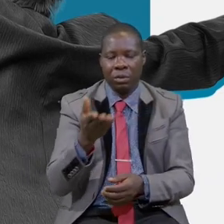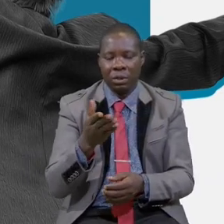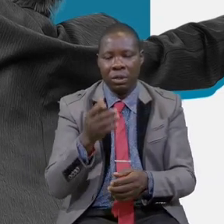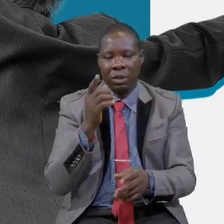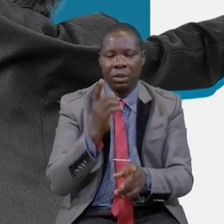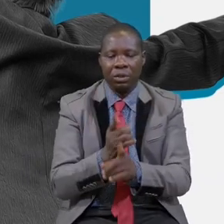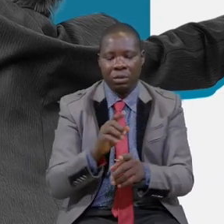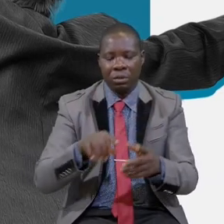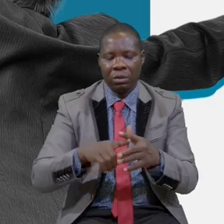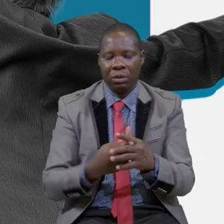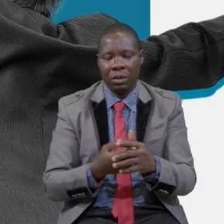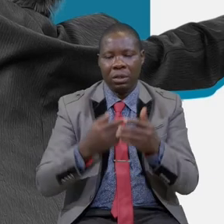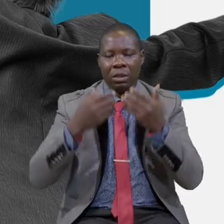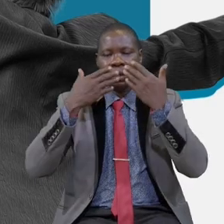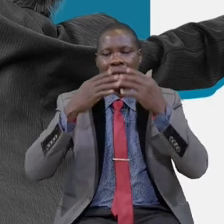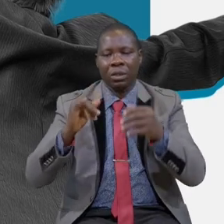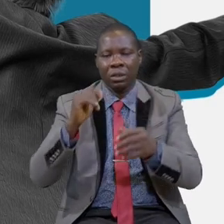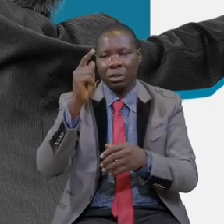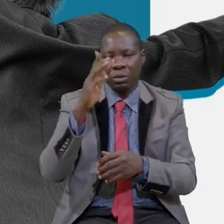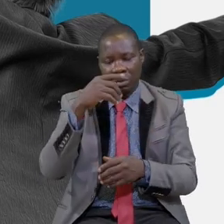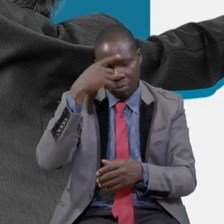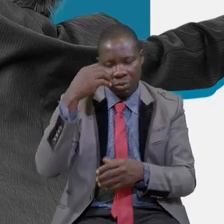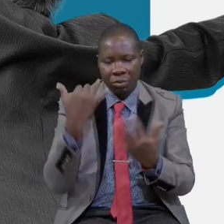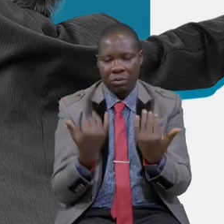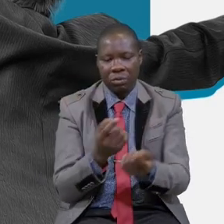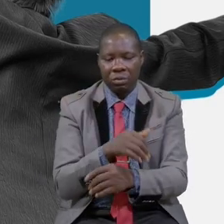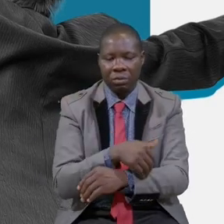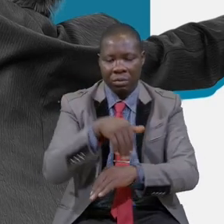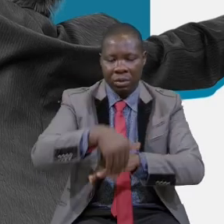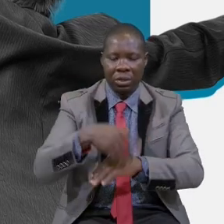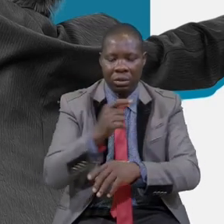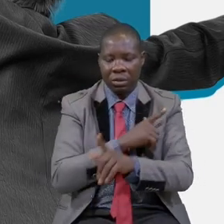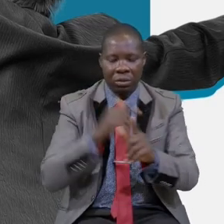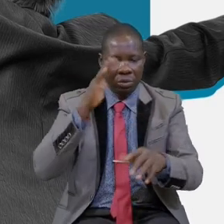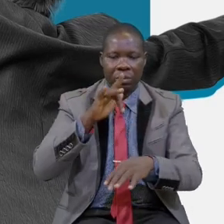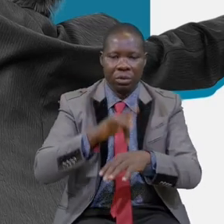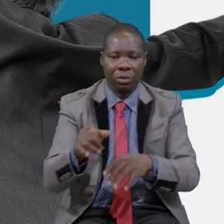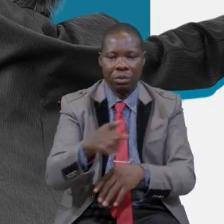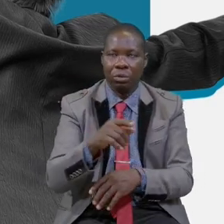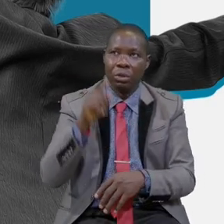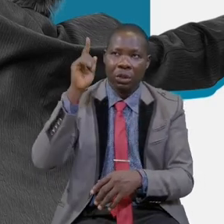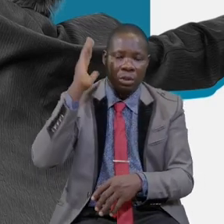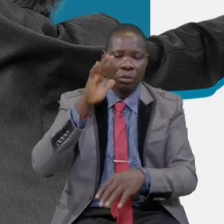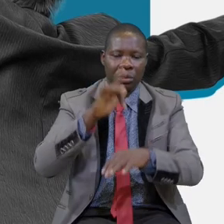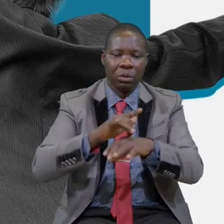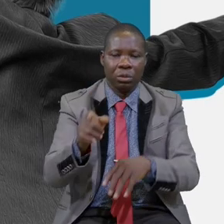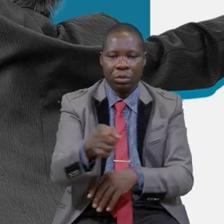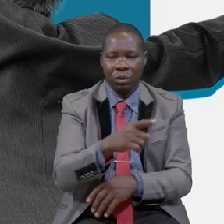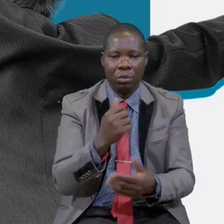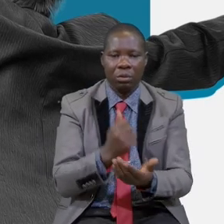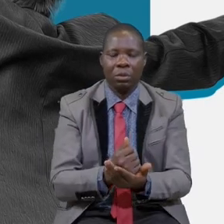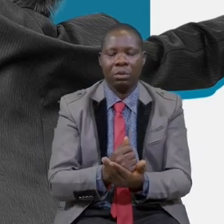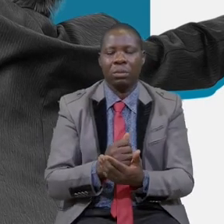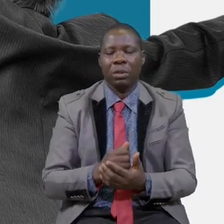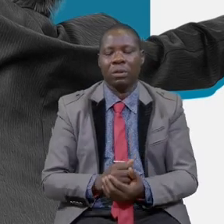Commencez à remercier Dieu parce que ce soir, le Seigneur va vous toucher. Il va vous toucher.